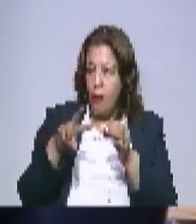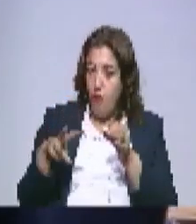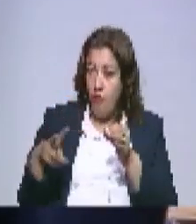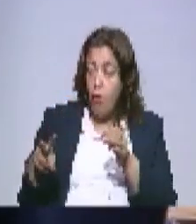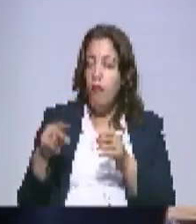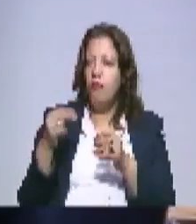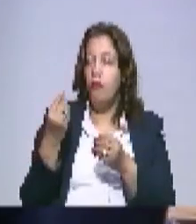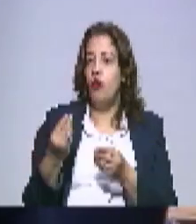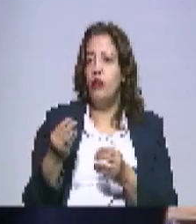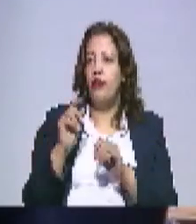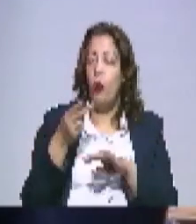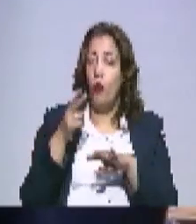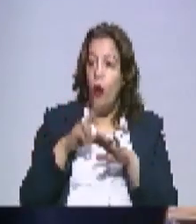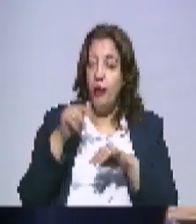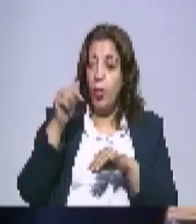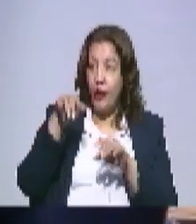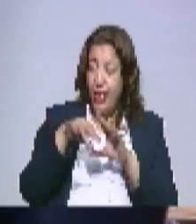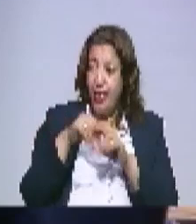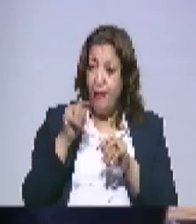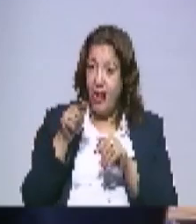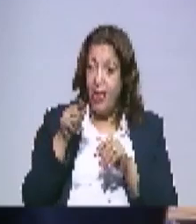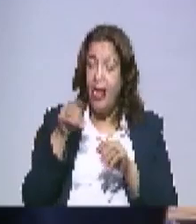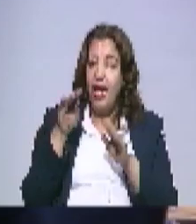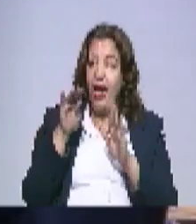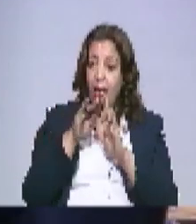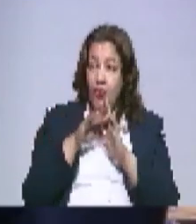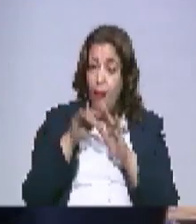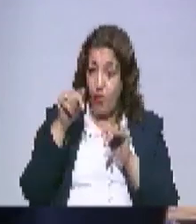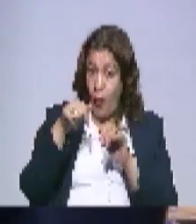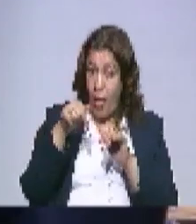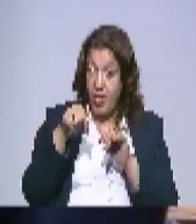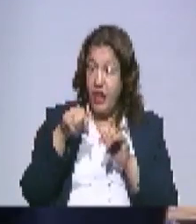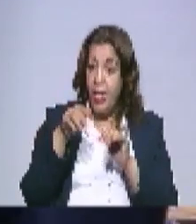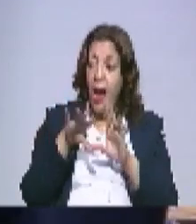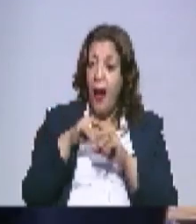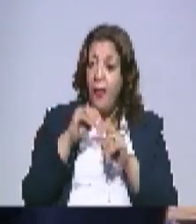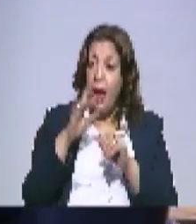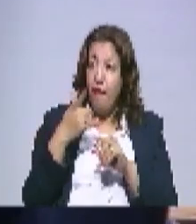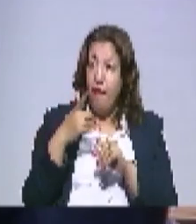القرنبيط بتاعنا. ناخد بقى معانا شوربه الخضار نبتدي نشتغل فيها.